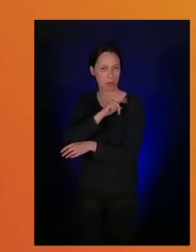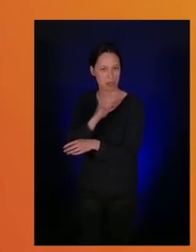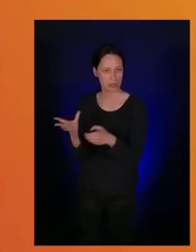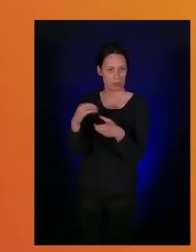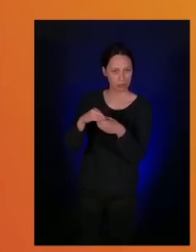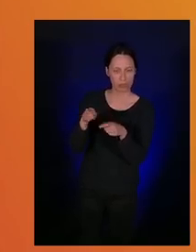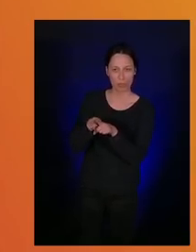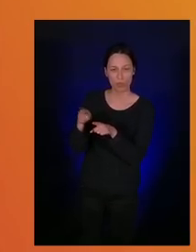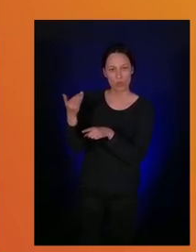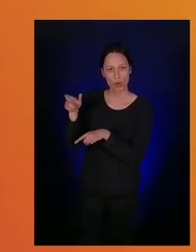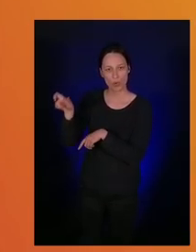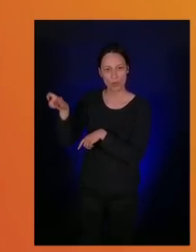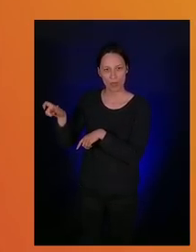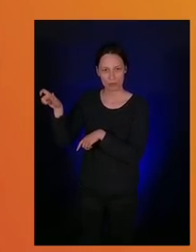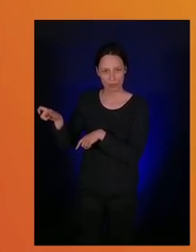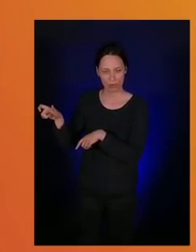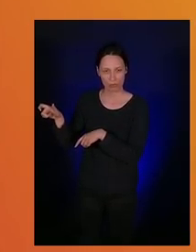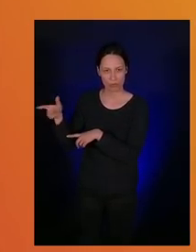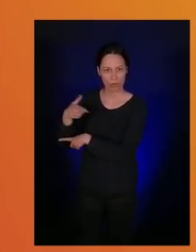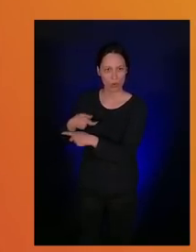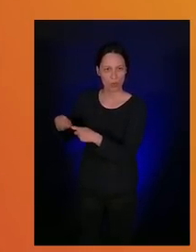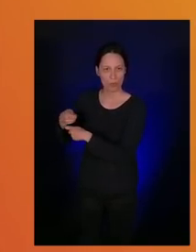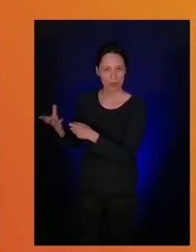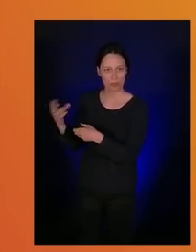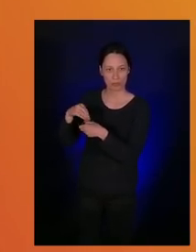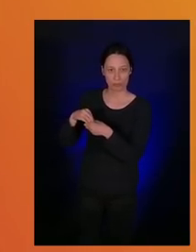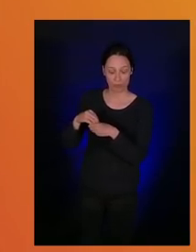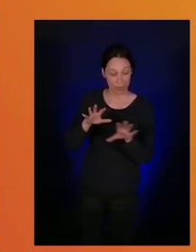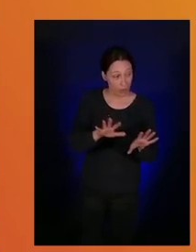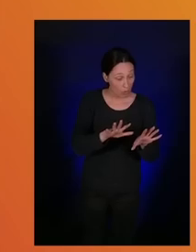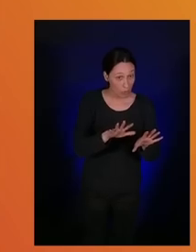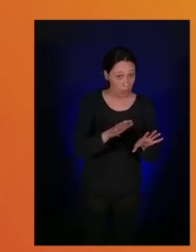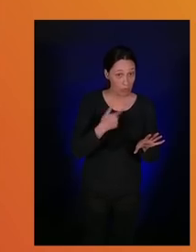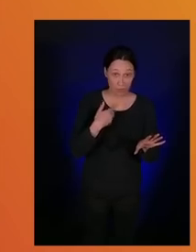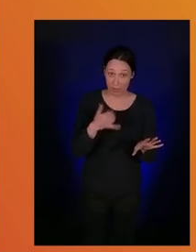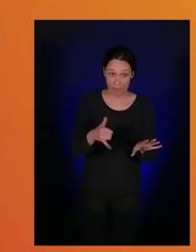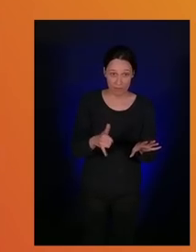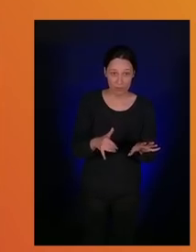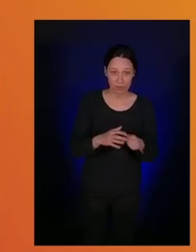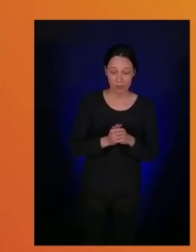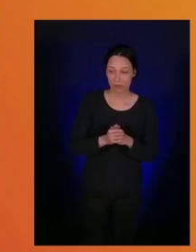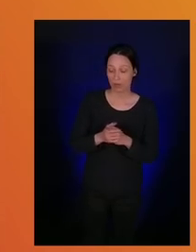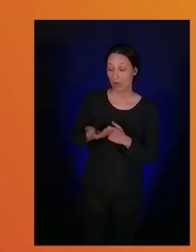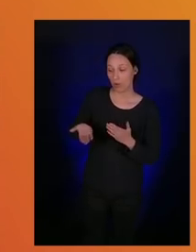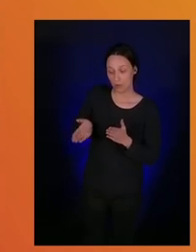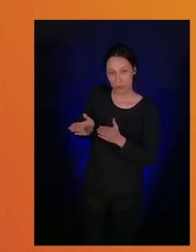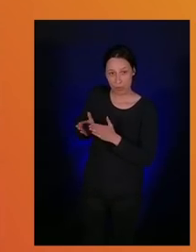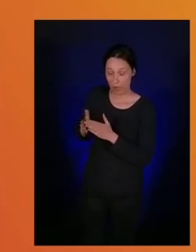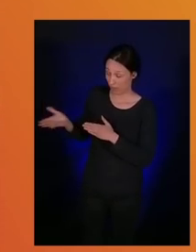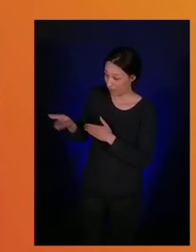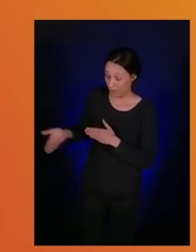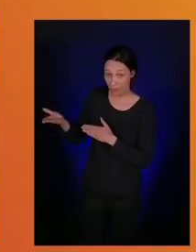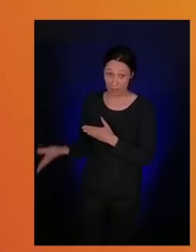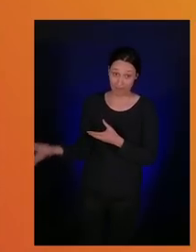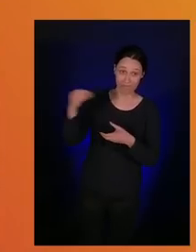Je peux parler, j'ai encore un temps de parole. Fini Grégory, vas-y. Où on a demandé l'intégration au congrès, car c'est des camarades, ils